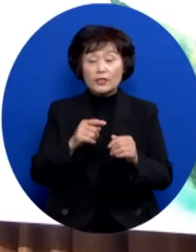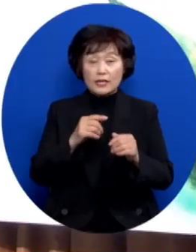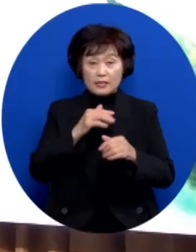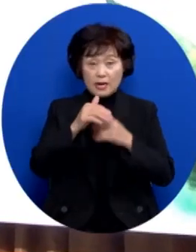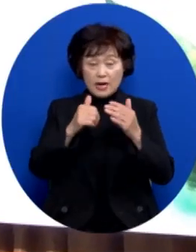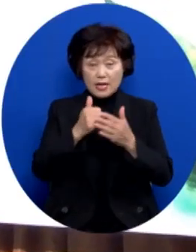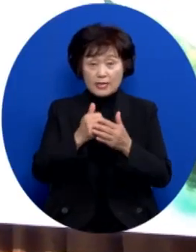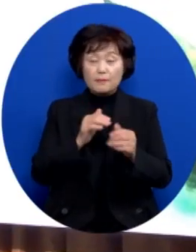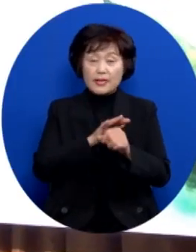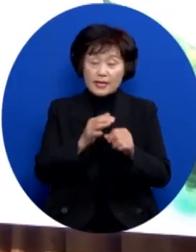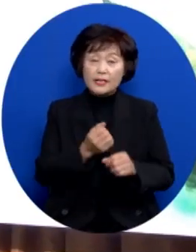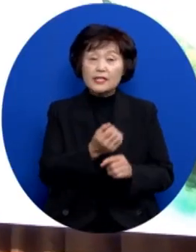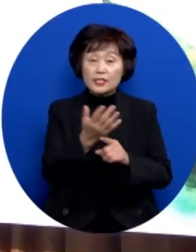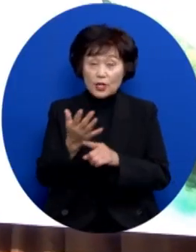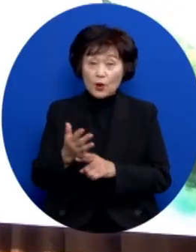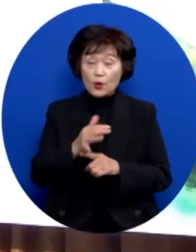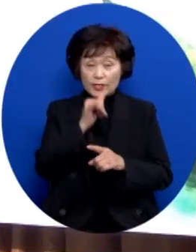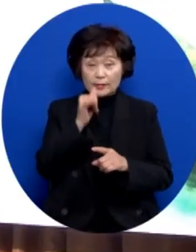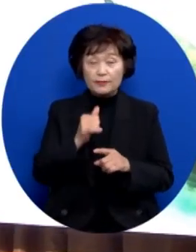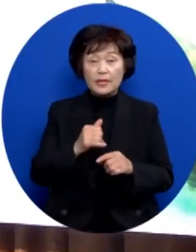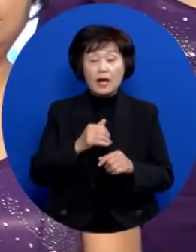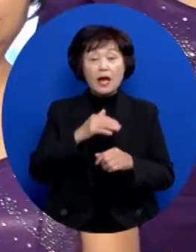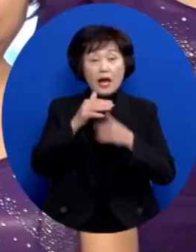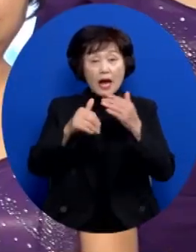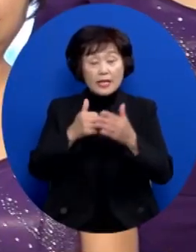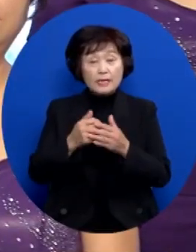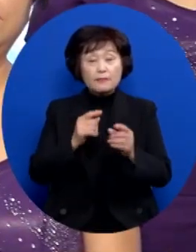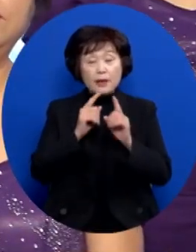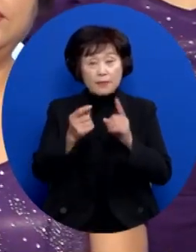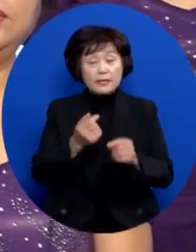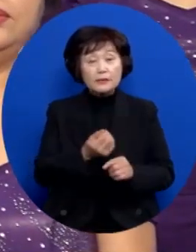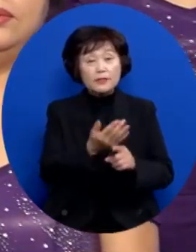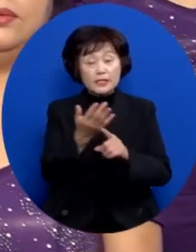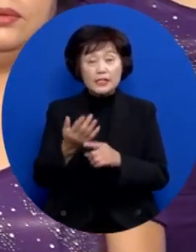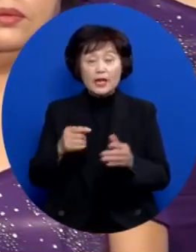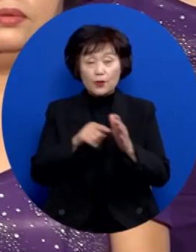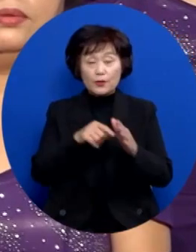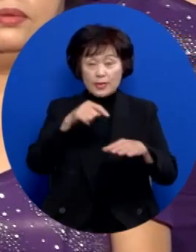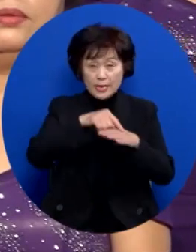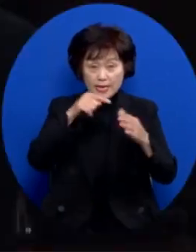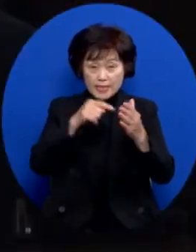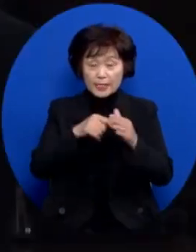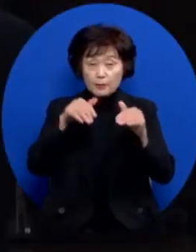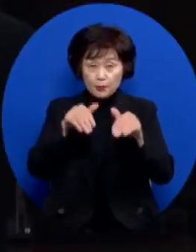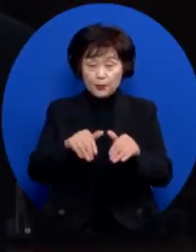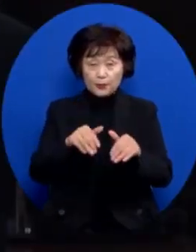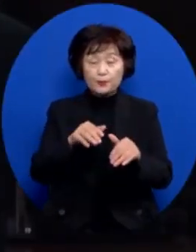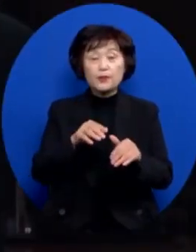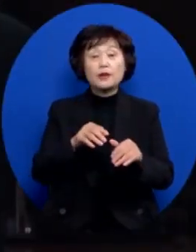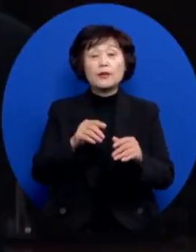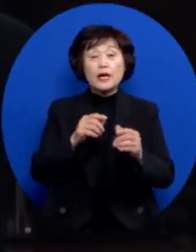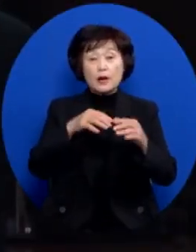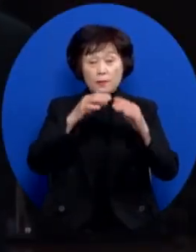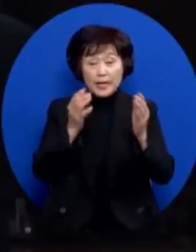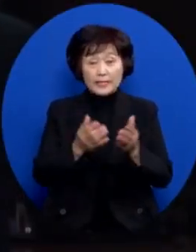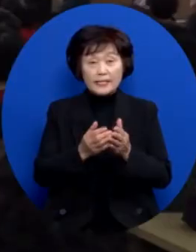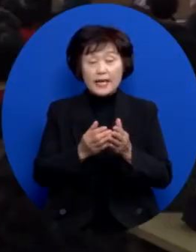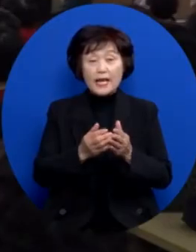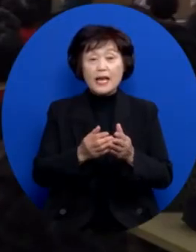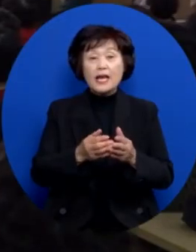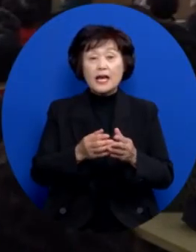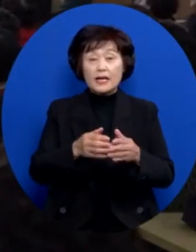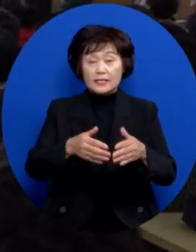주제로 천안하늘씨앗교회와 좋은씨앗 공동체가 노숙인 사역에 동역하는 마음을 나누고자 자선음악회를